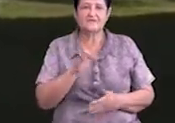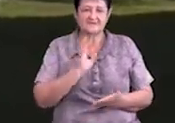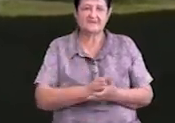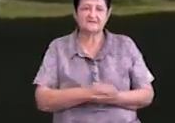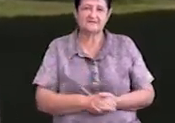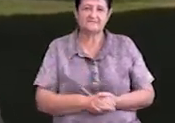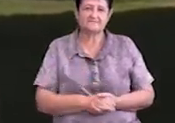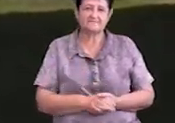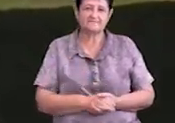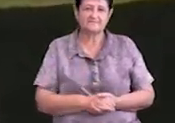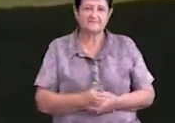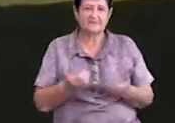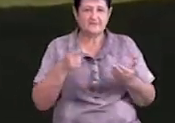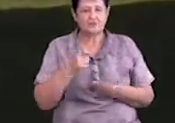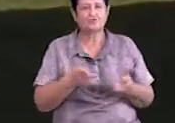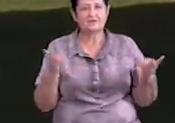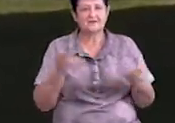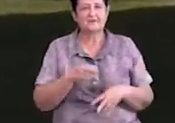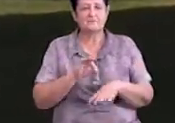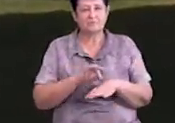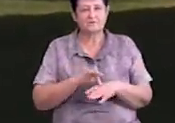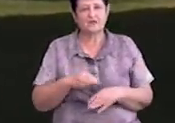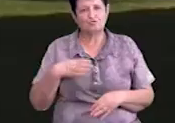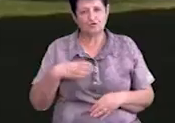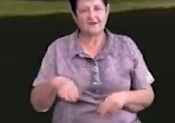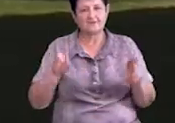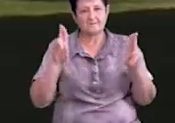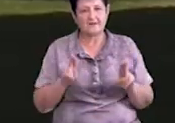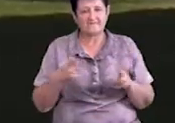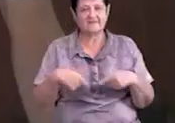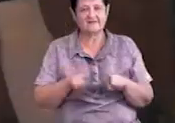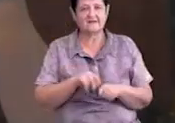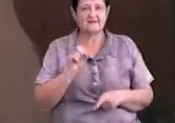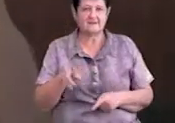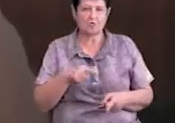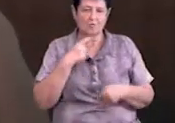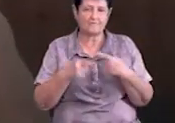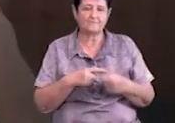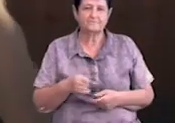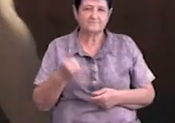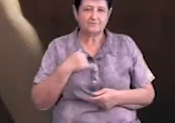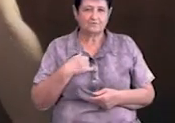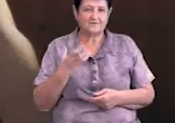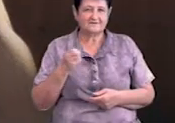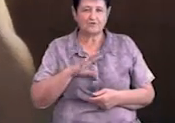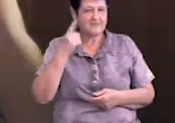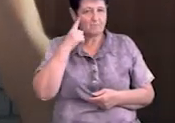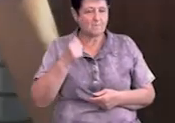І його потрібно боятися і додержуватися правил такі, як нам говорять. Нас ще не попереджували, що ми